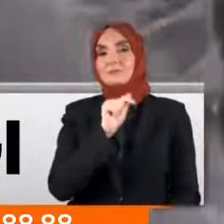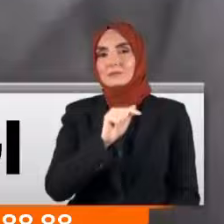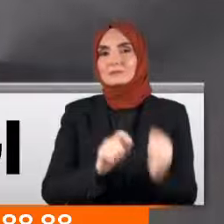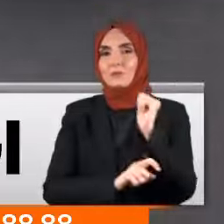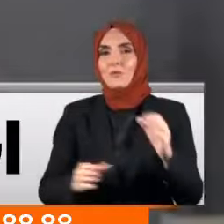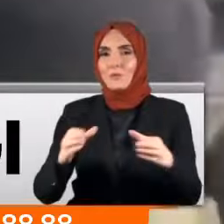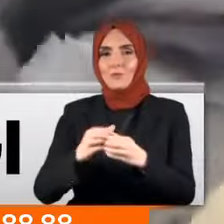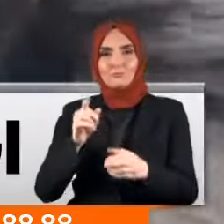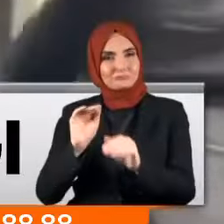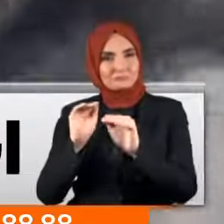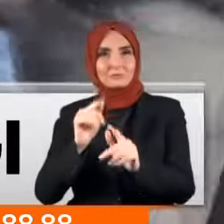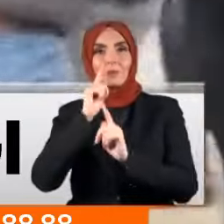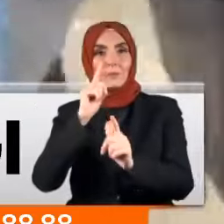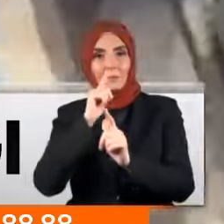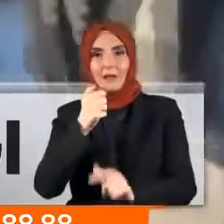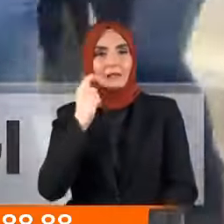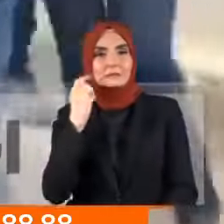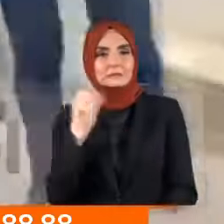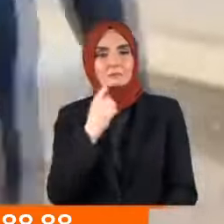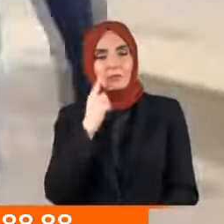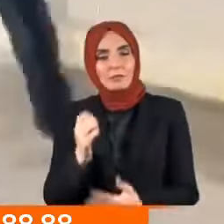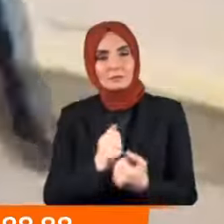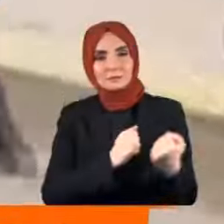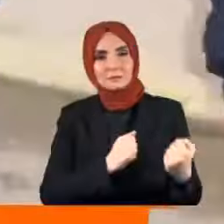atan 6 kişi gözaltına alındı.